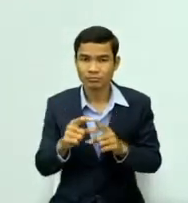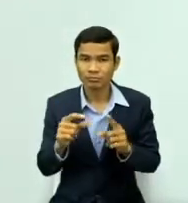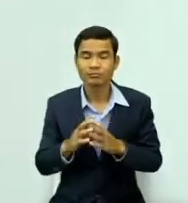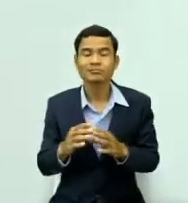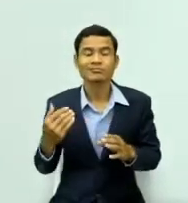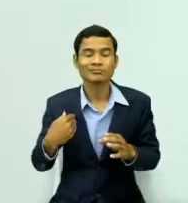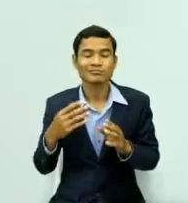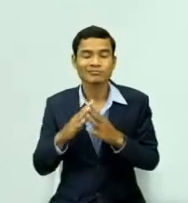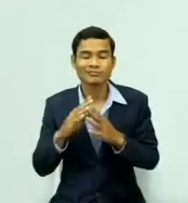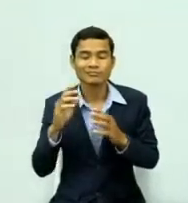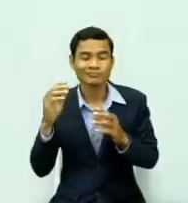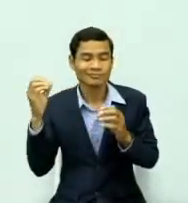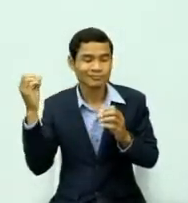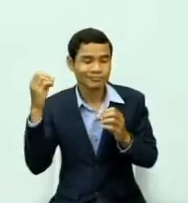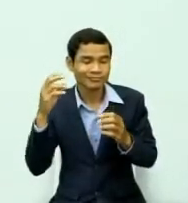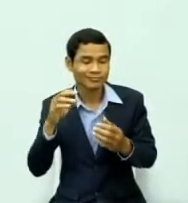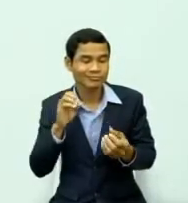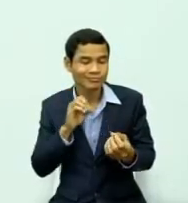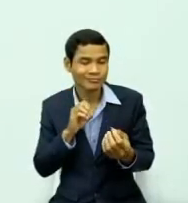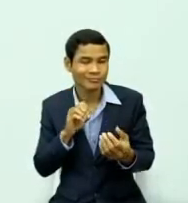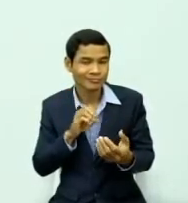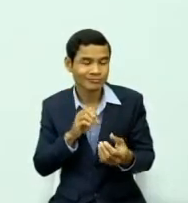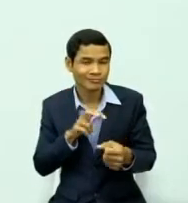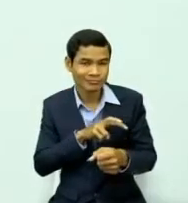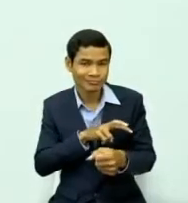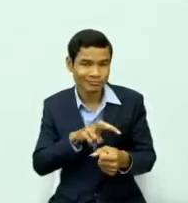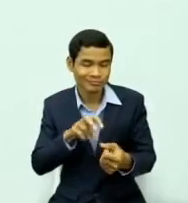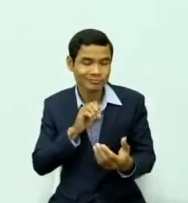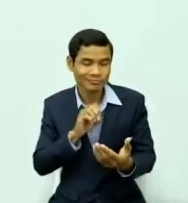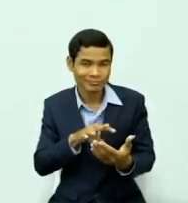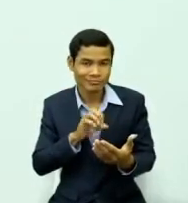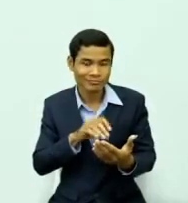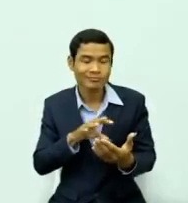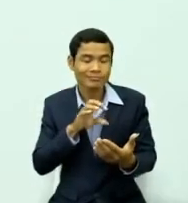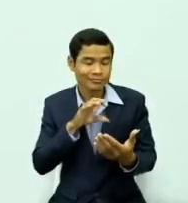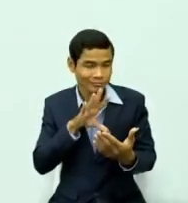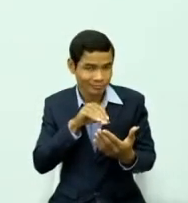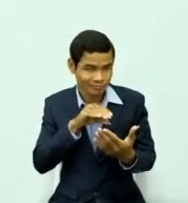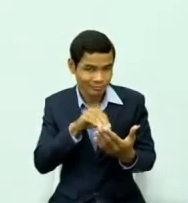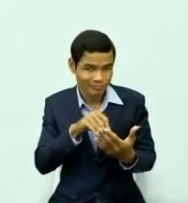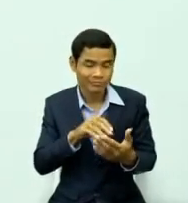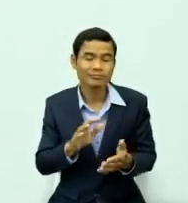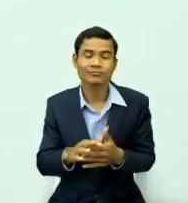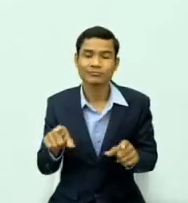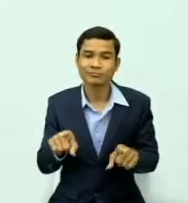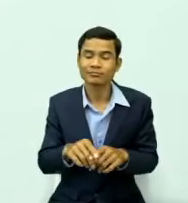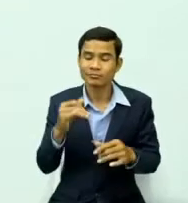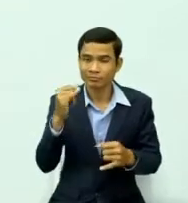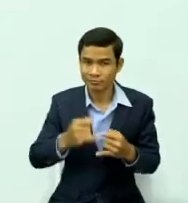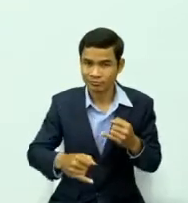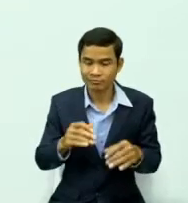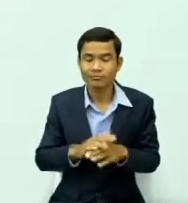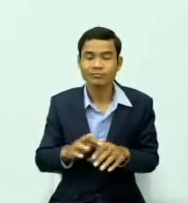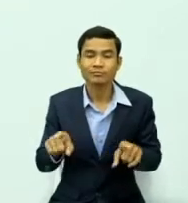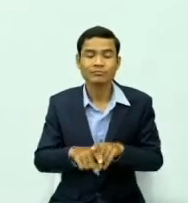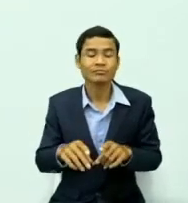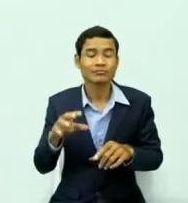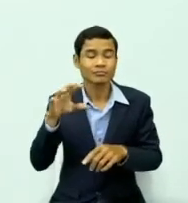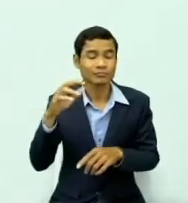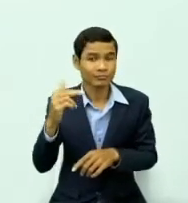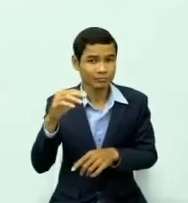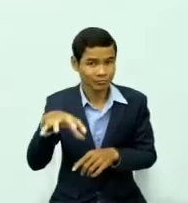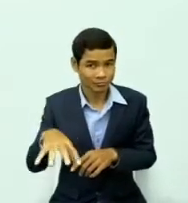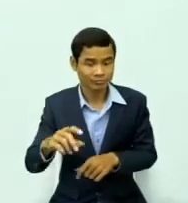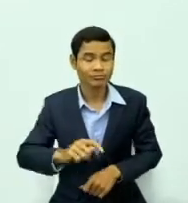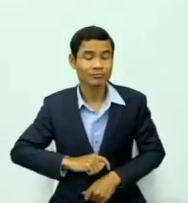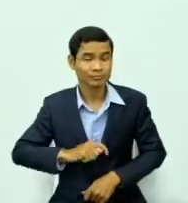bê mùi nị cứ trầm. Trầm trầy nè con nó. Chà, sao chân cõi bị tí lùm nờ. Ta chỉ bị mùi nà